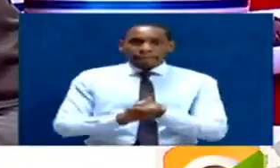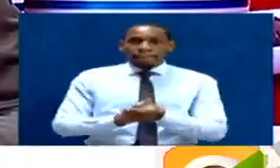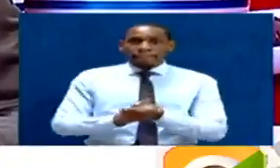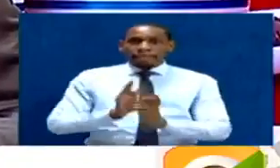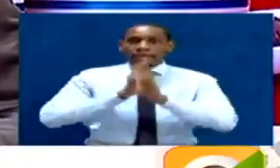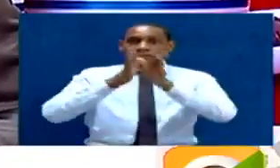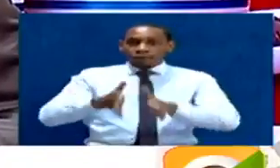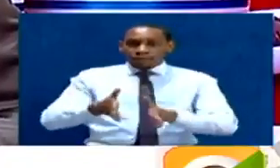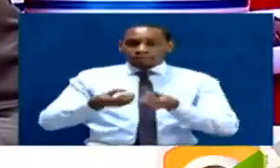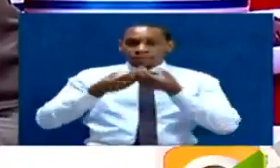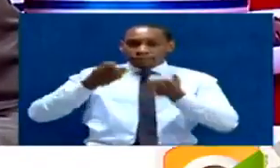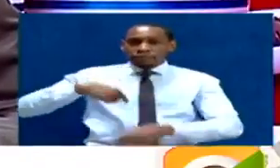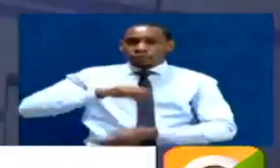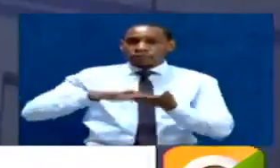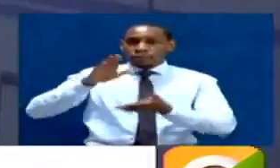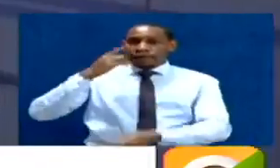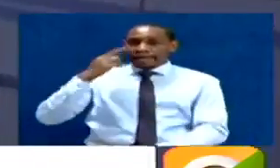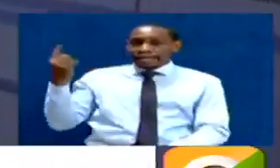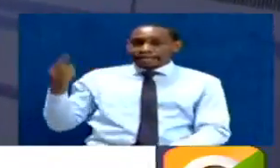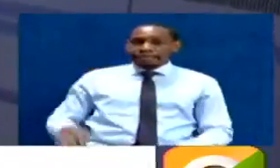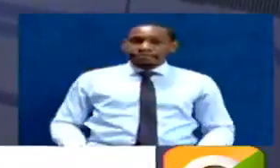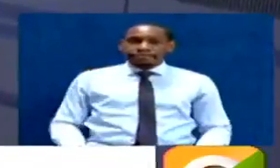Mashirima Kapombe anatuarifu zaidi.